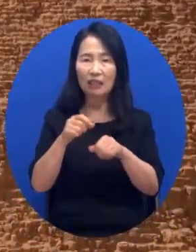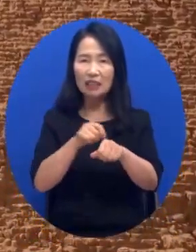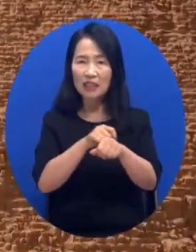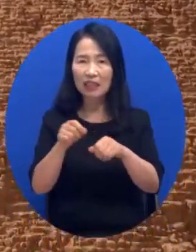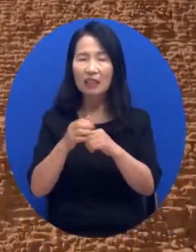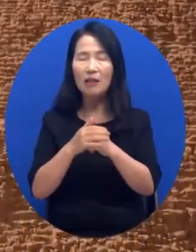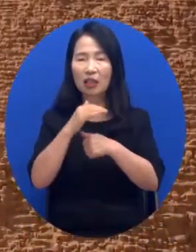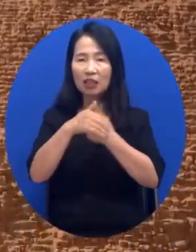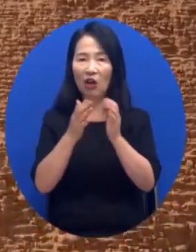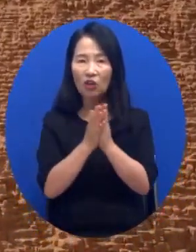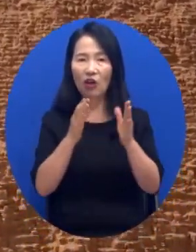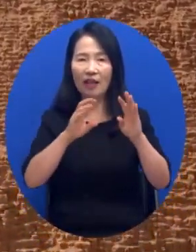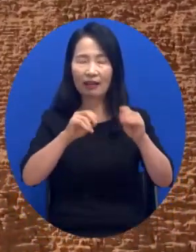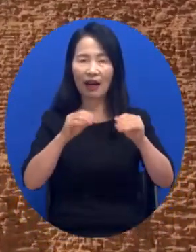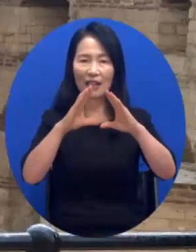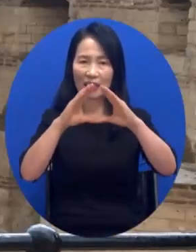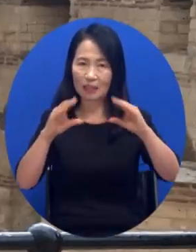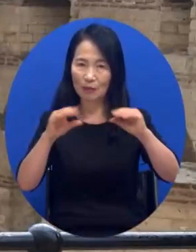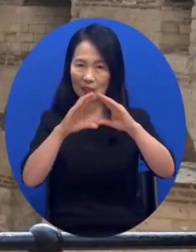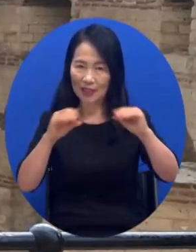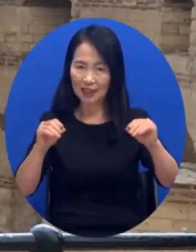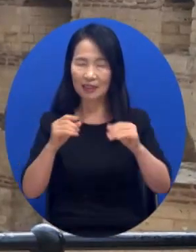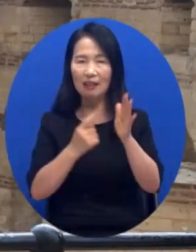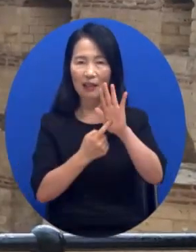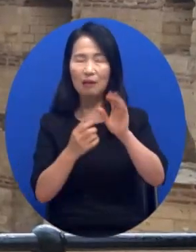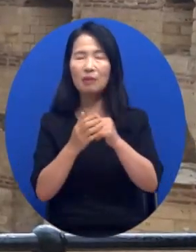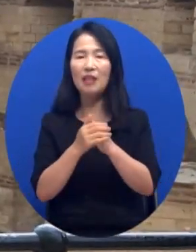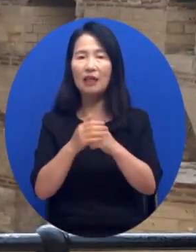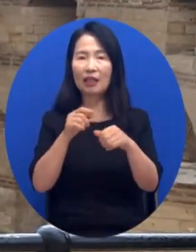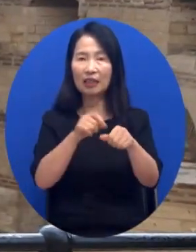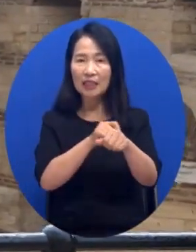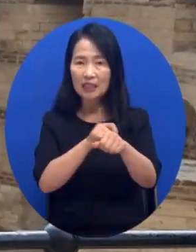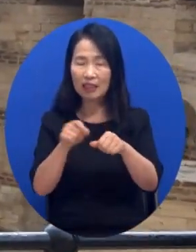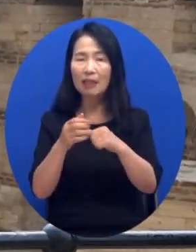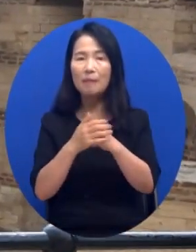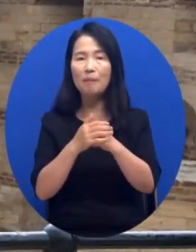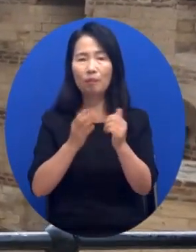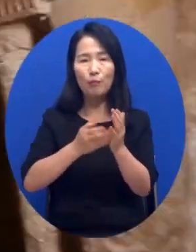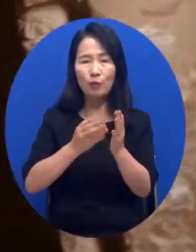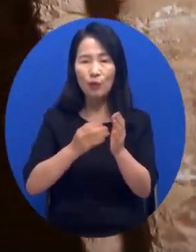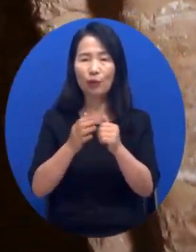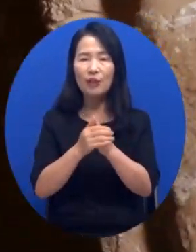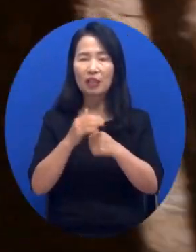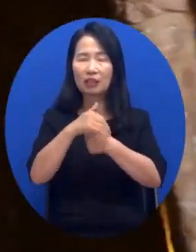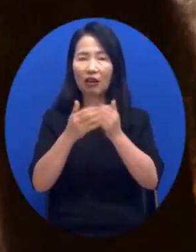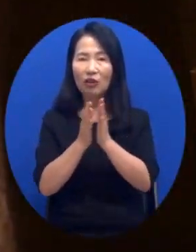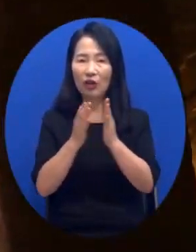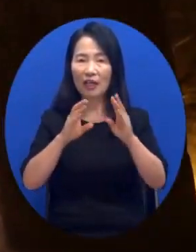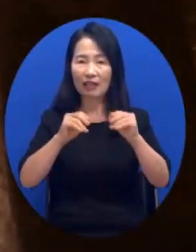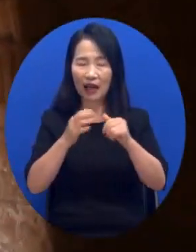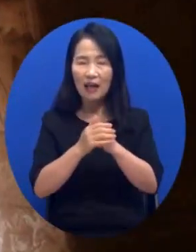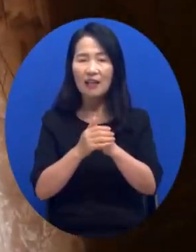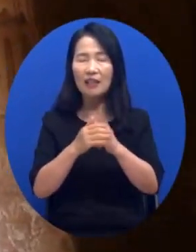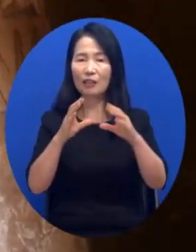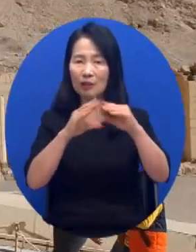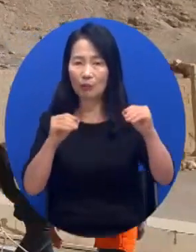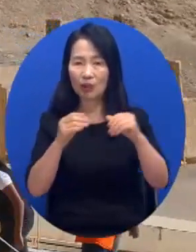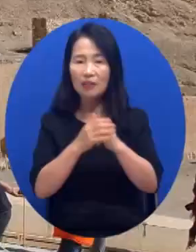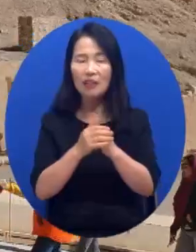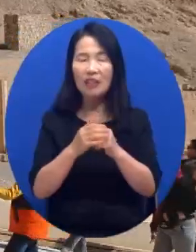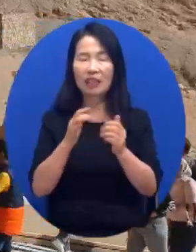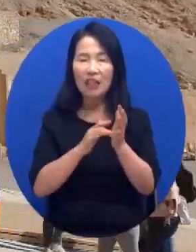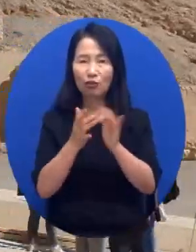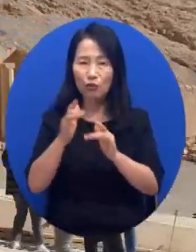땅 이집트가 방영됩니다. 특집 다큐 성경의 땅 이집트에서는 아기 예수가 살았던 동네 룩소와